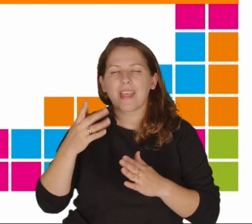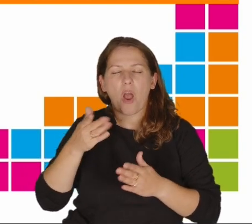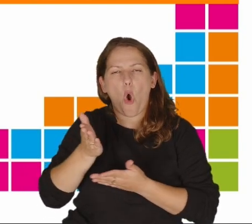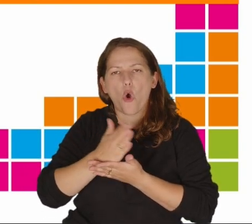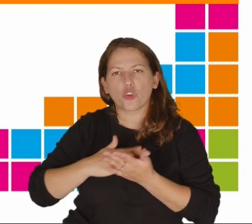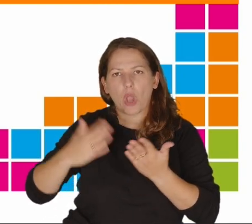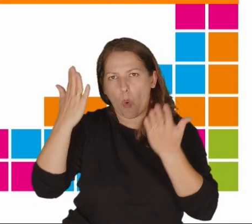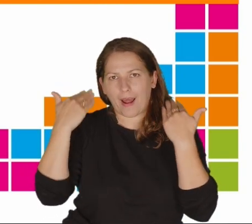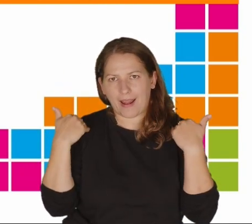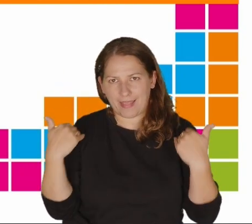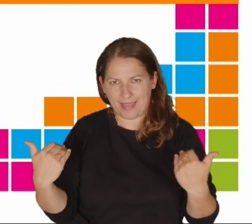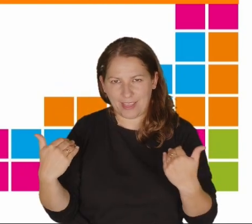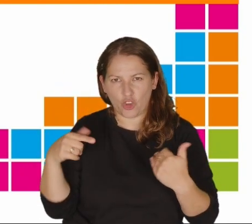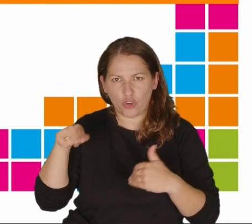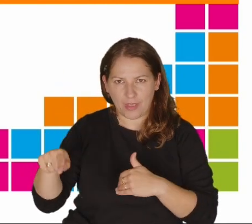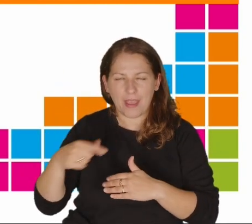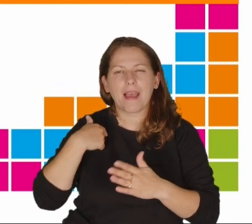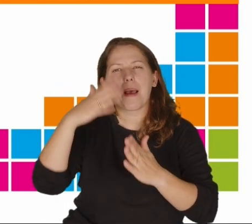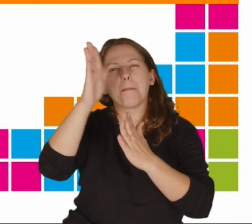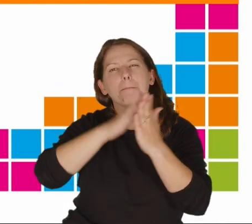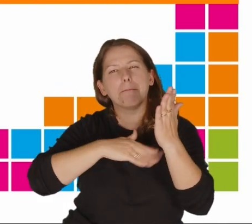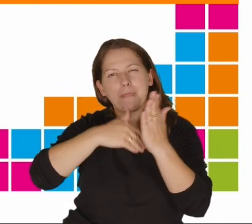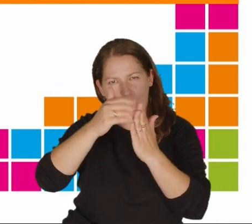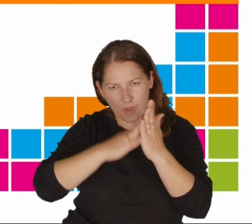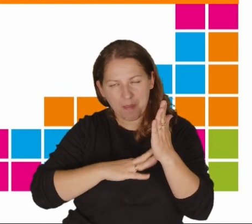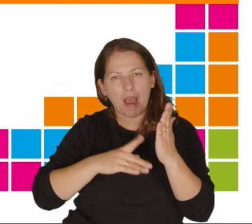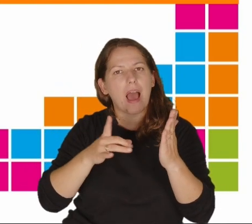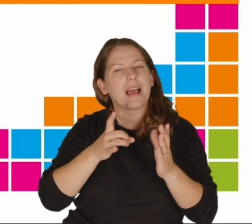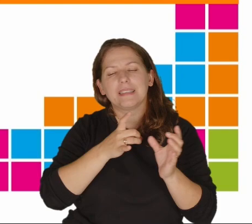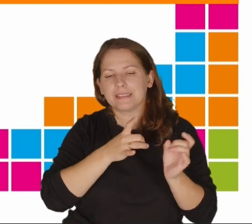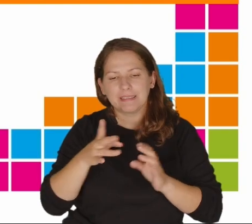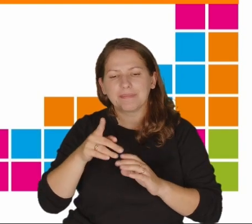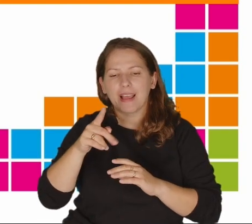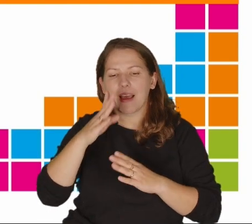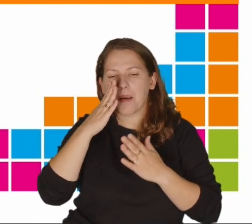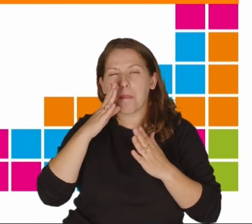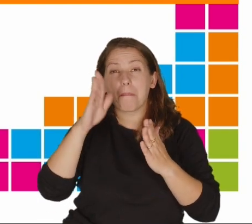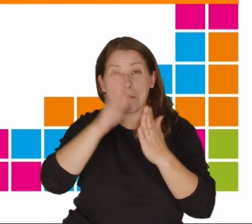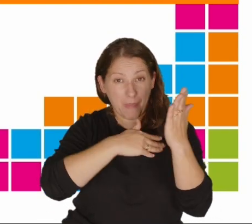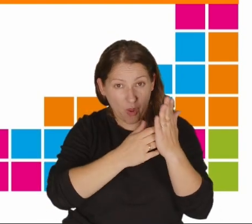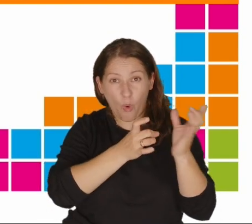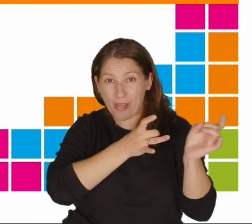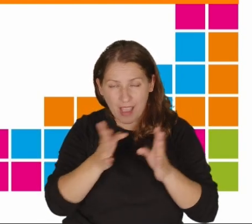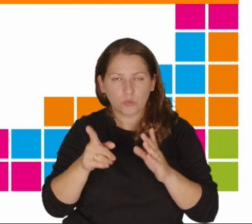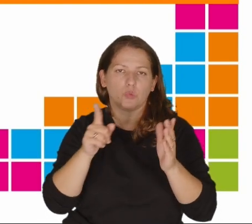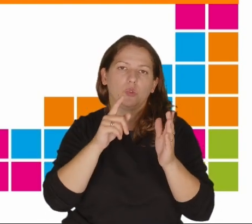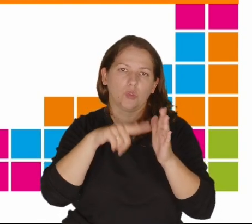jakiś czas malujemy, no ale one właściwie natychmiast po malowaniu zaczynają pokrywać się napisami. I